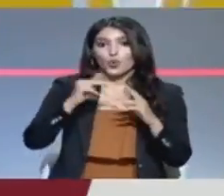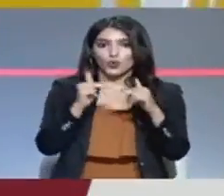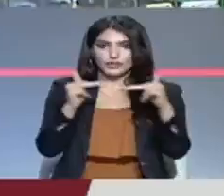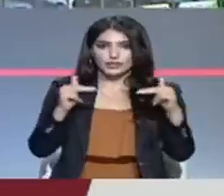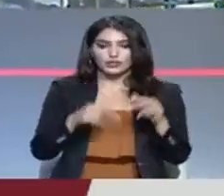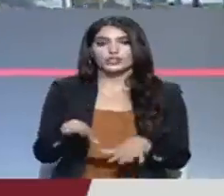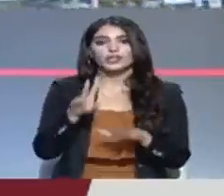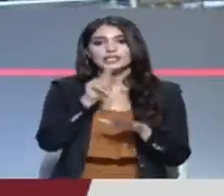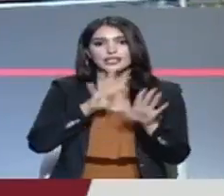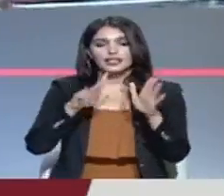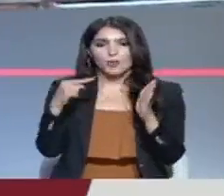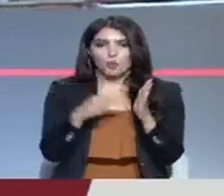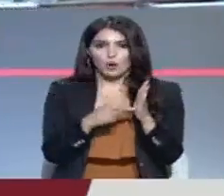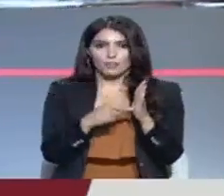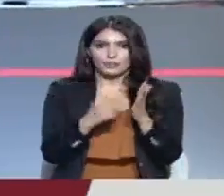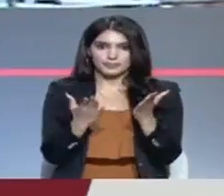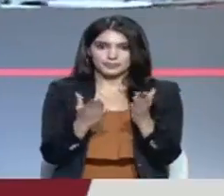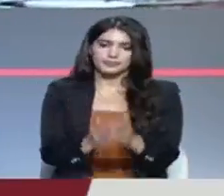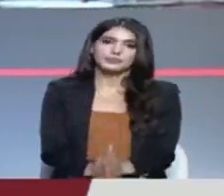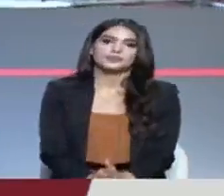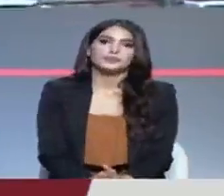إلى 19 نقطة.